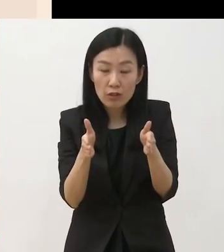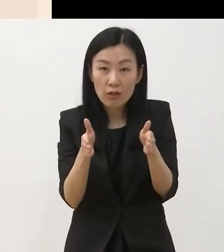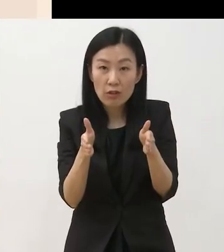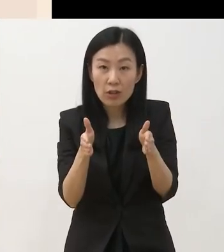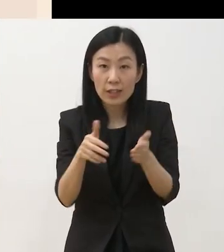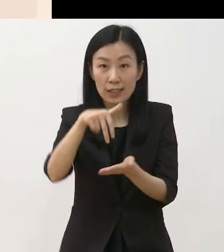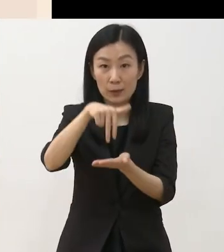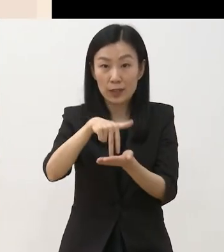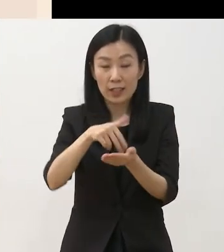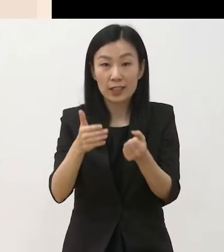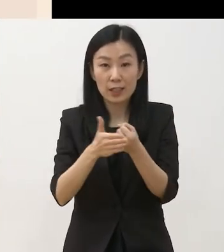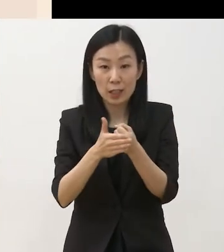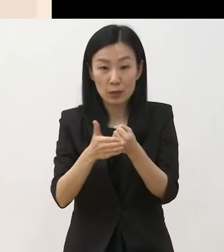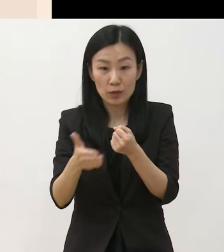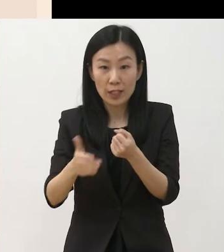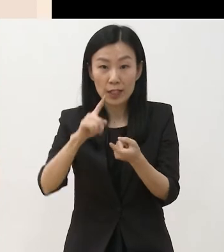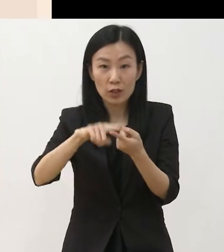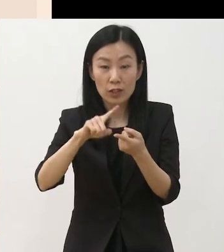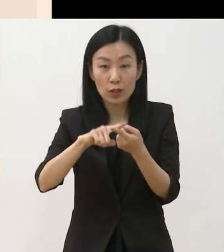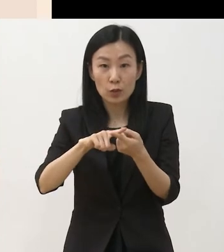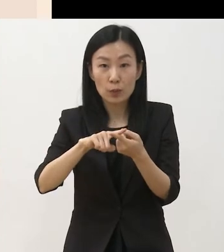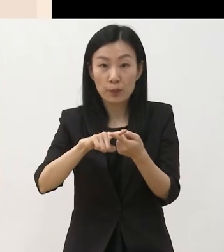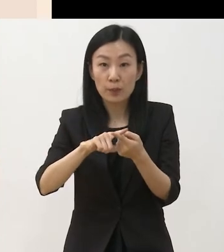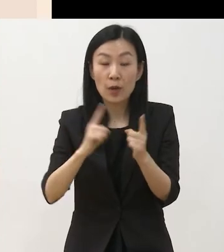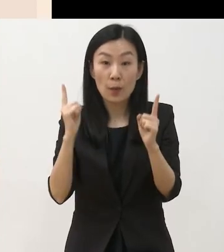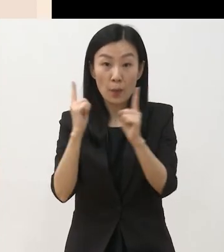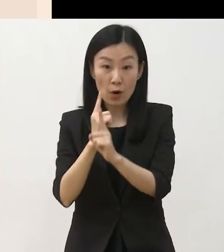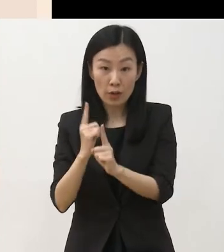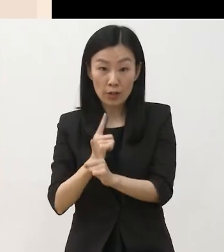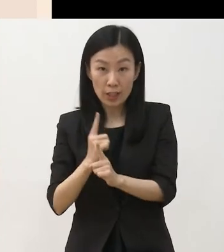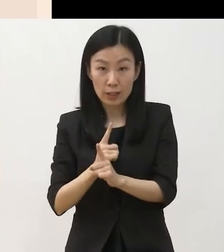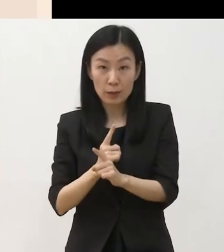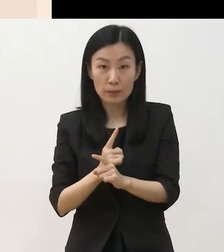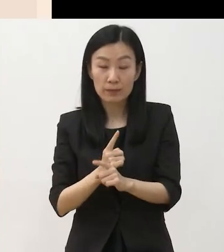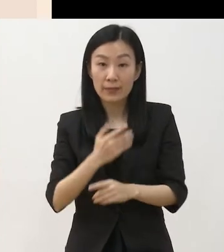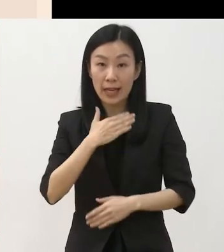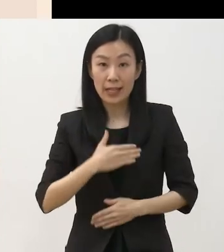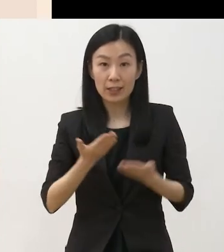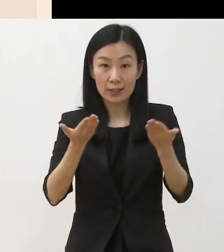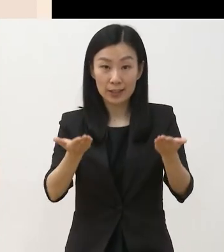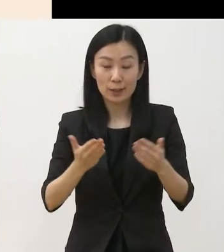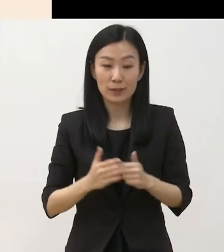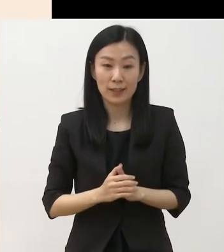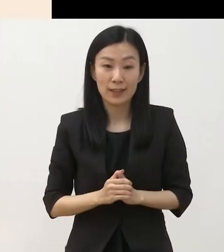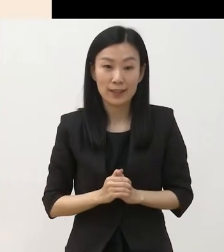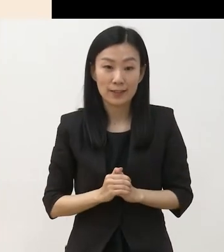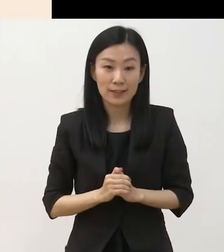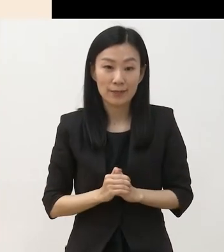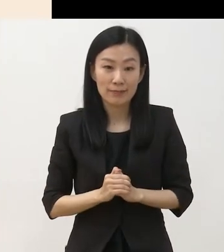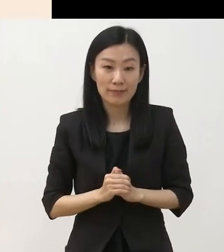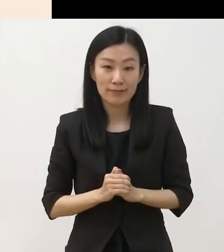소지들이 있어서 이러한 부분들이 변경되었음을 사전에 좀 안내를 드리고자 합니다.